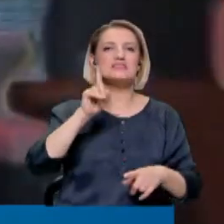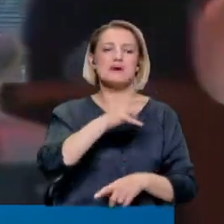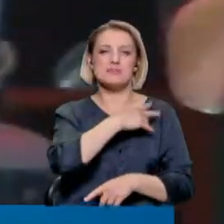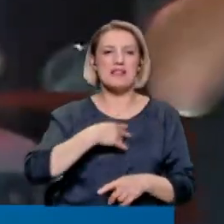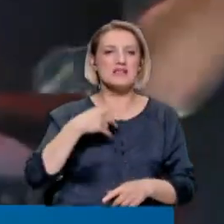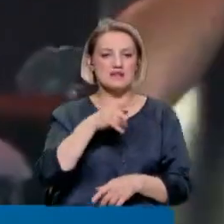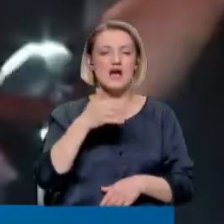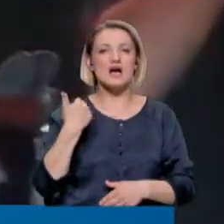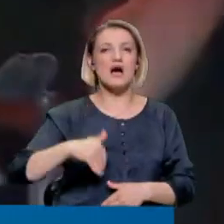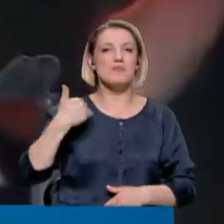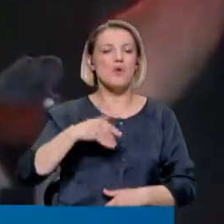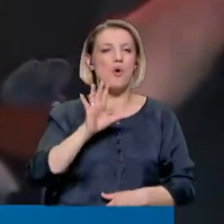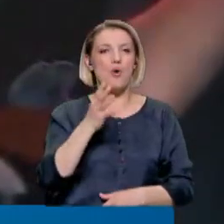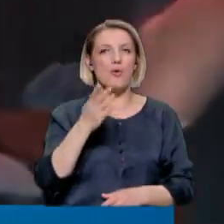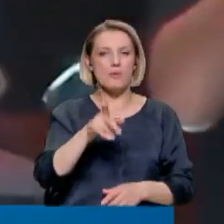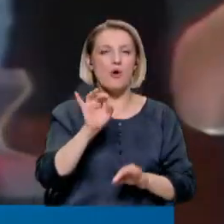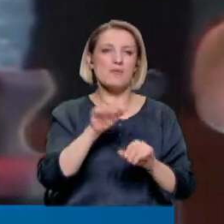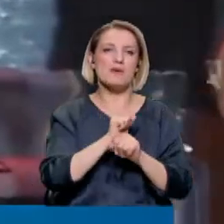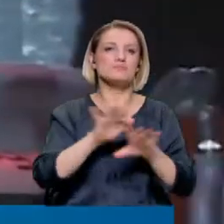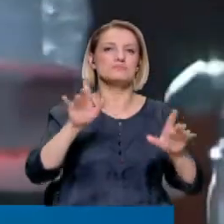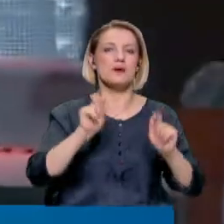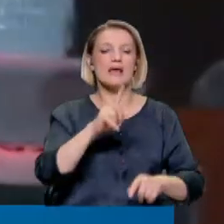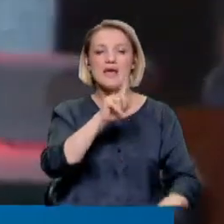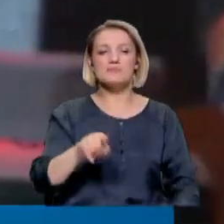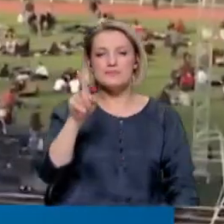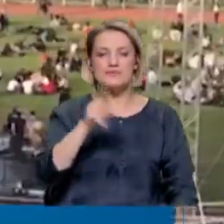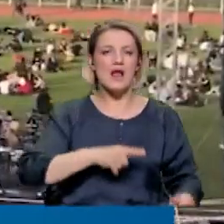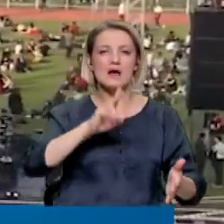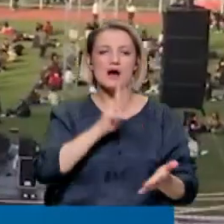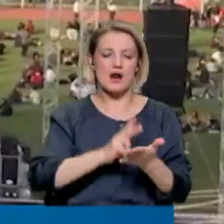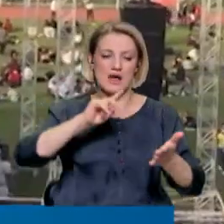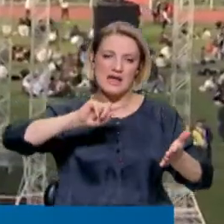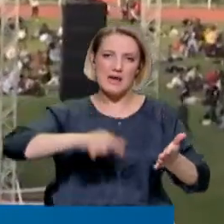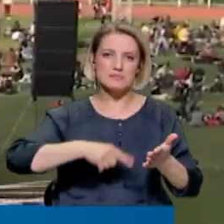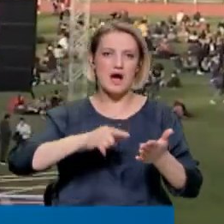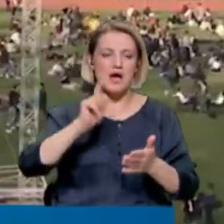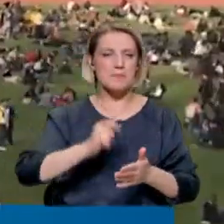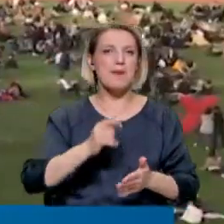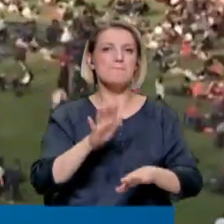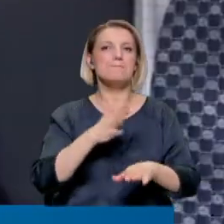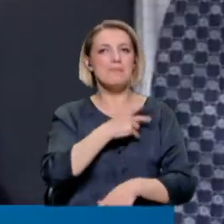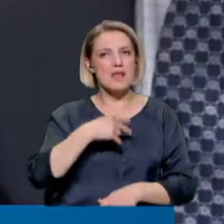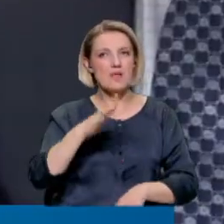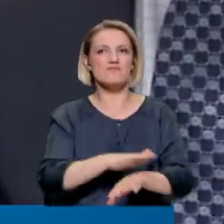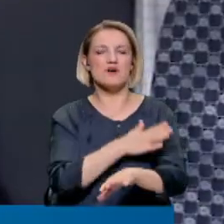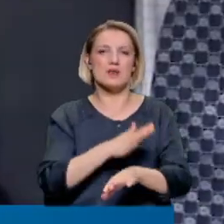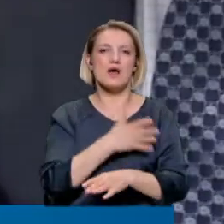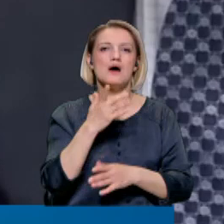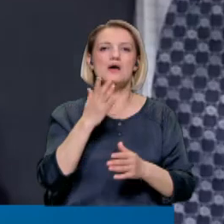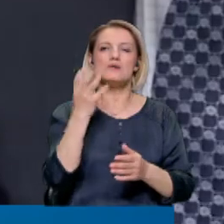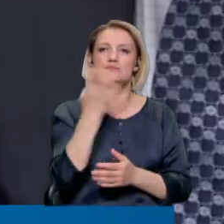Belediyesi kamuoyuna böyle bir açıklama yapmadı iptal kararına imza atan diğer belediyeler valilikler de